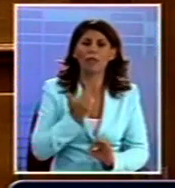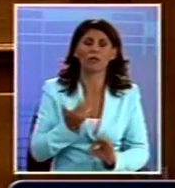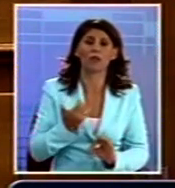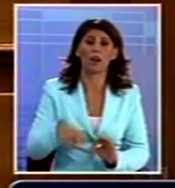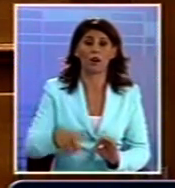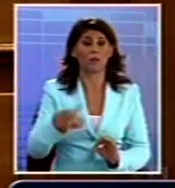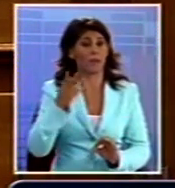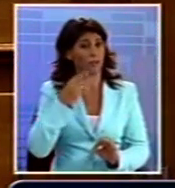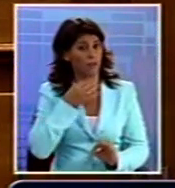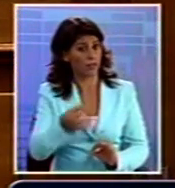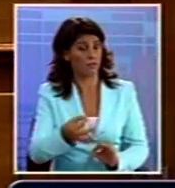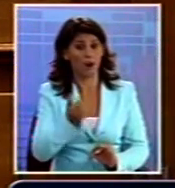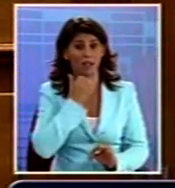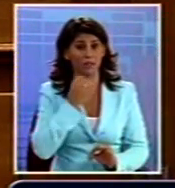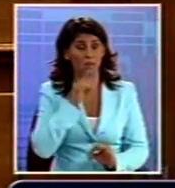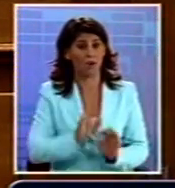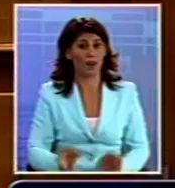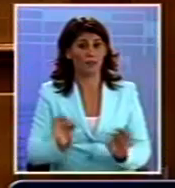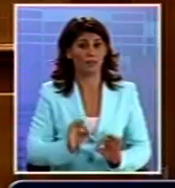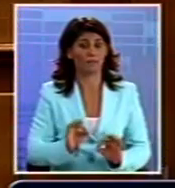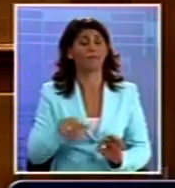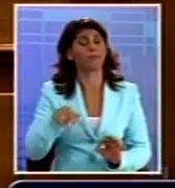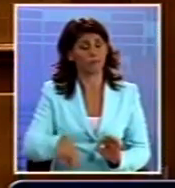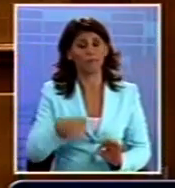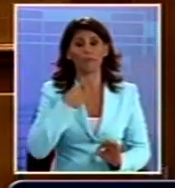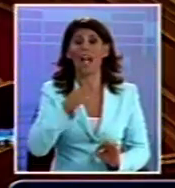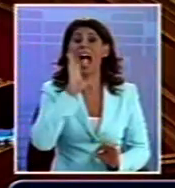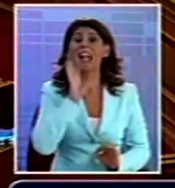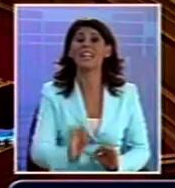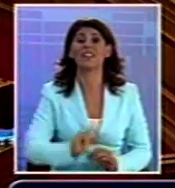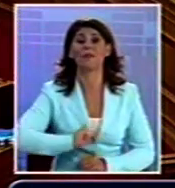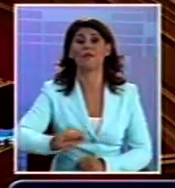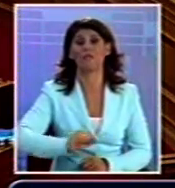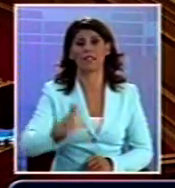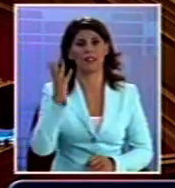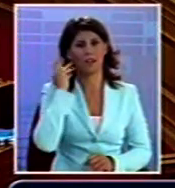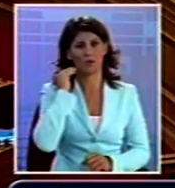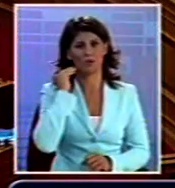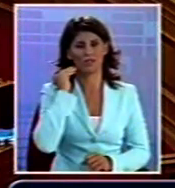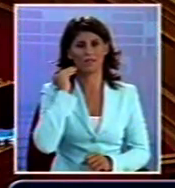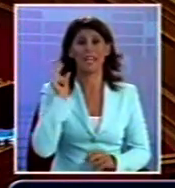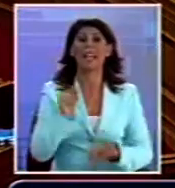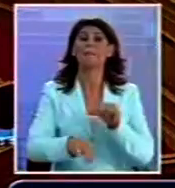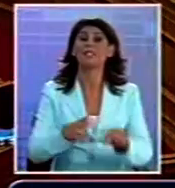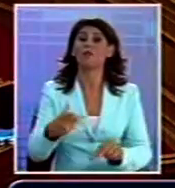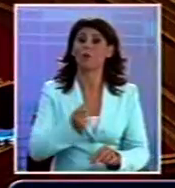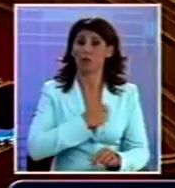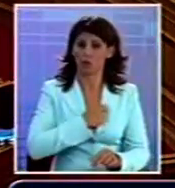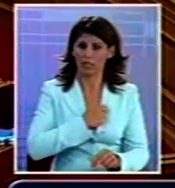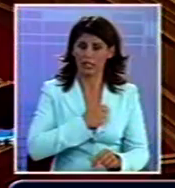μιλήσω απόψε για λανθασμένες προβλέψεις. Θα σας μιλήσω για αυτή την αλήθεια που φοβάστε να ακούσετε. Η ψήφος